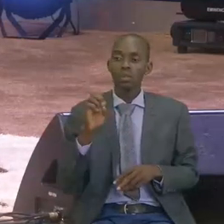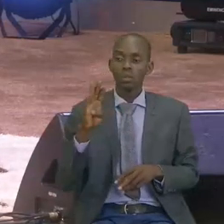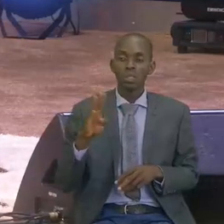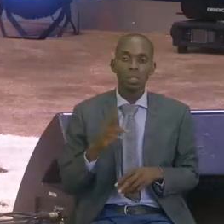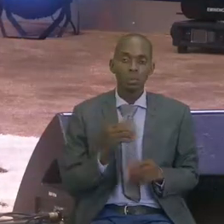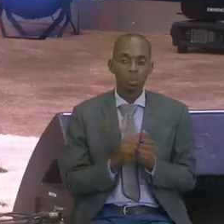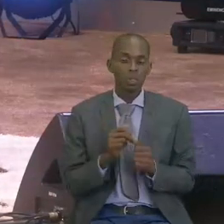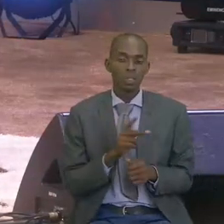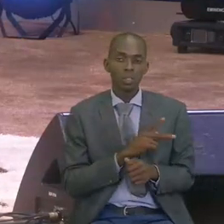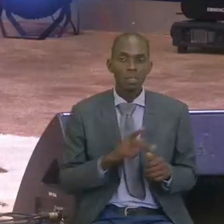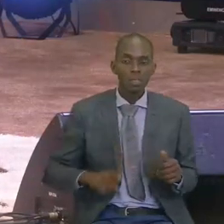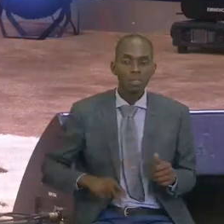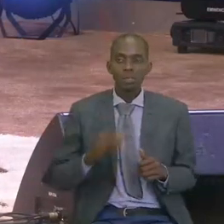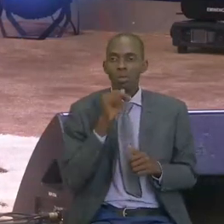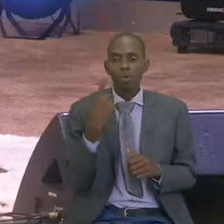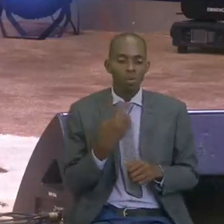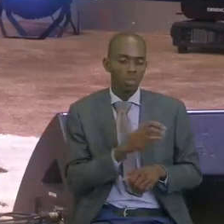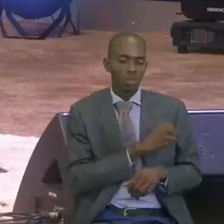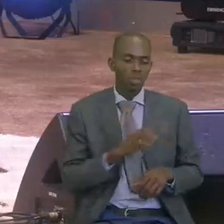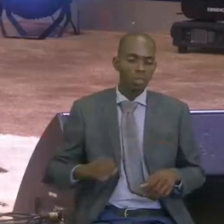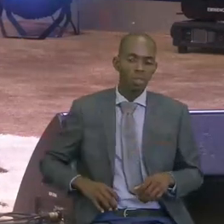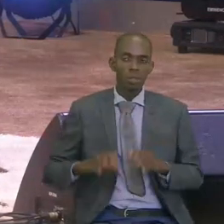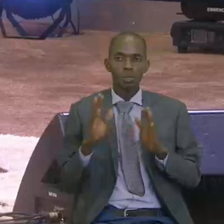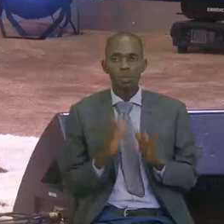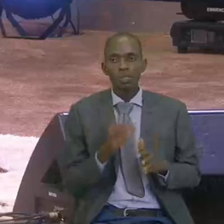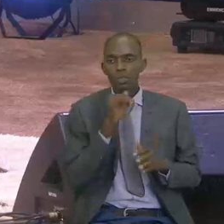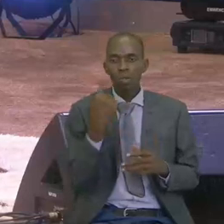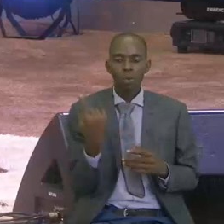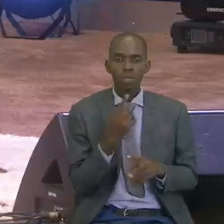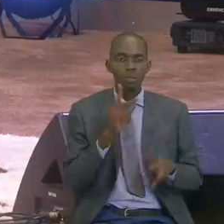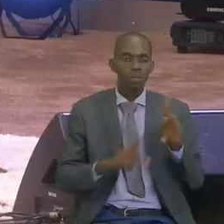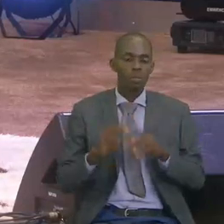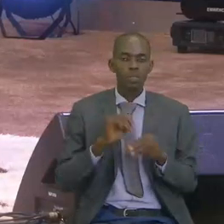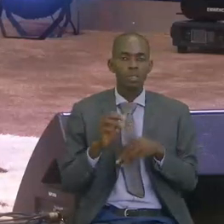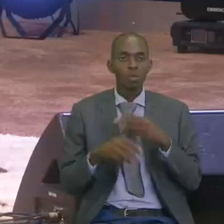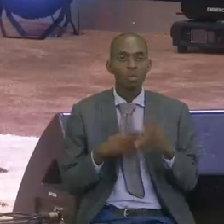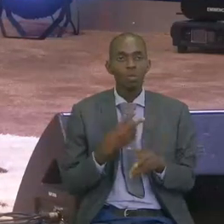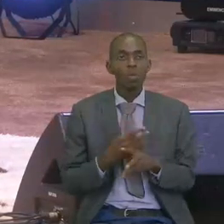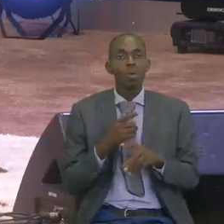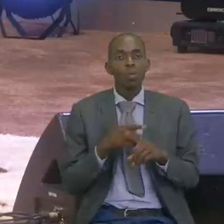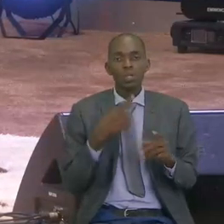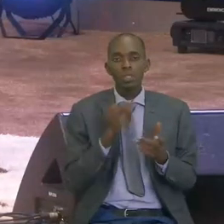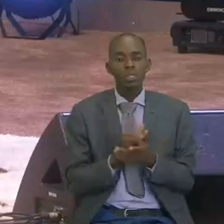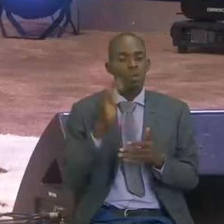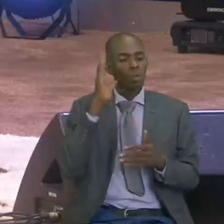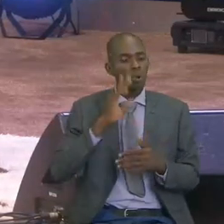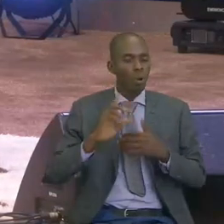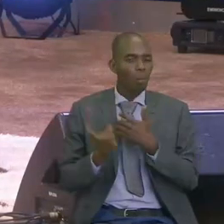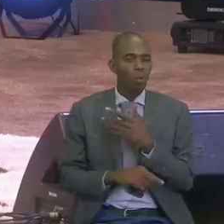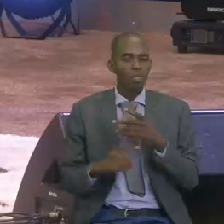ces prophètes ou ces mauvais rois des royaumes de ce monde, mais